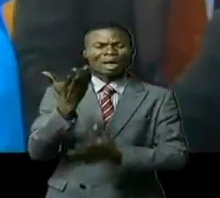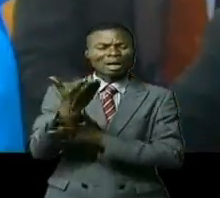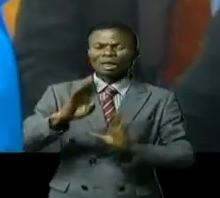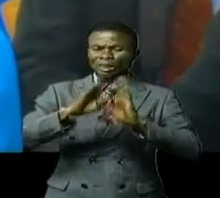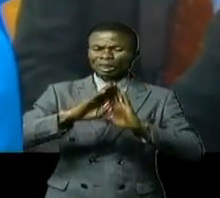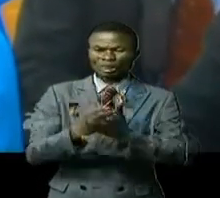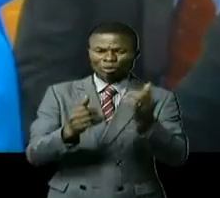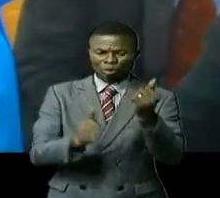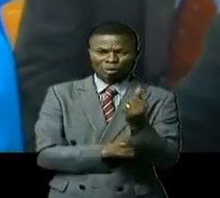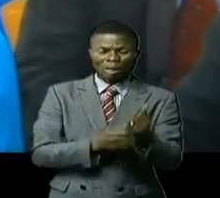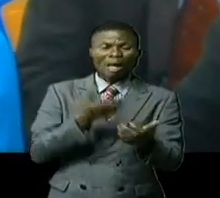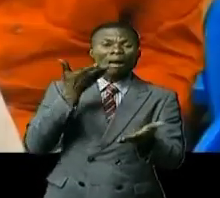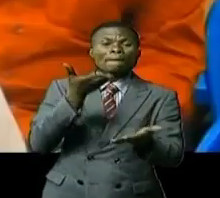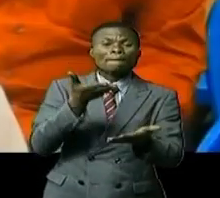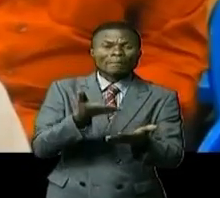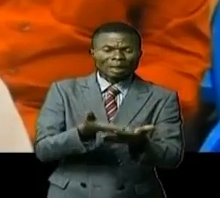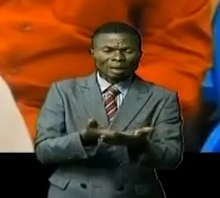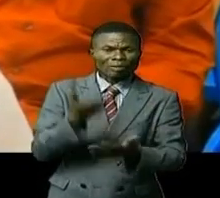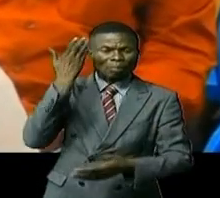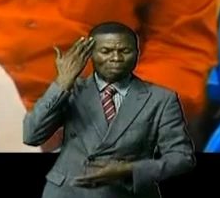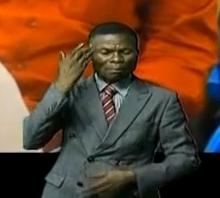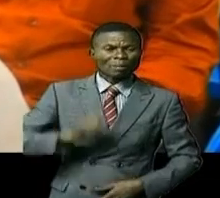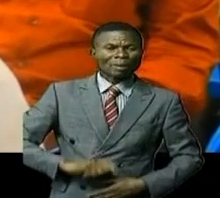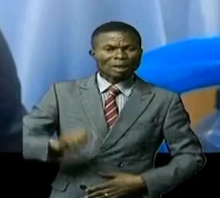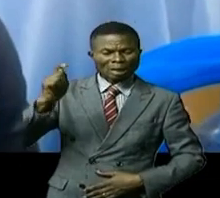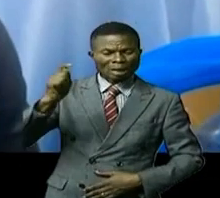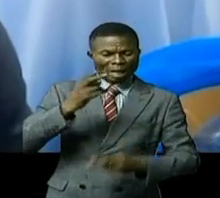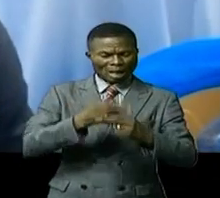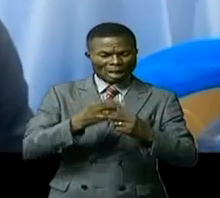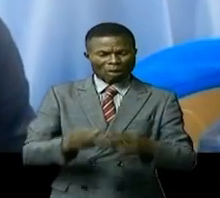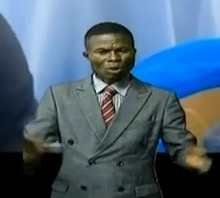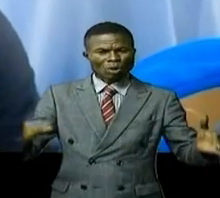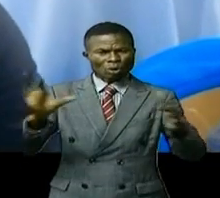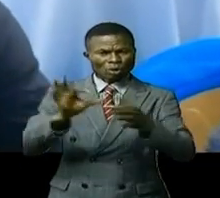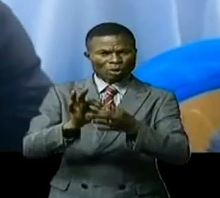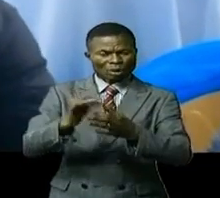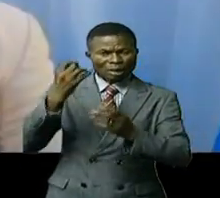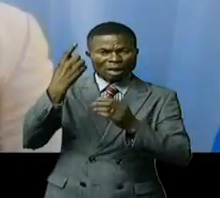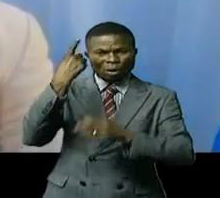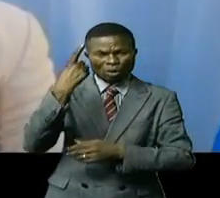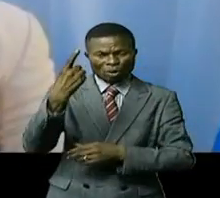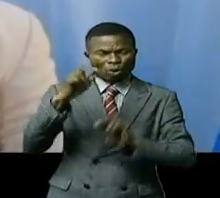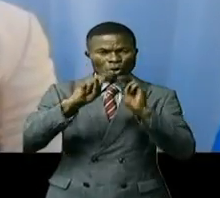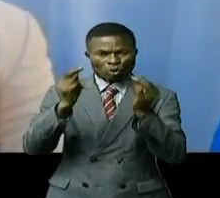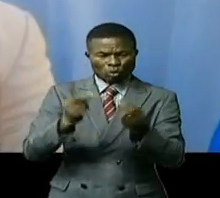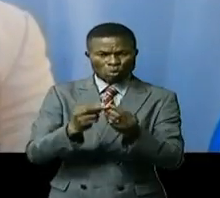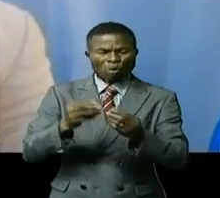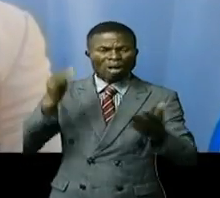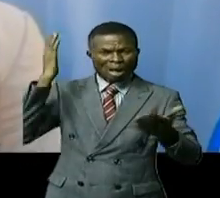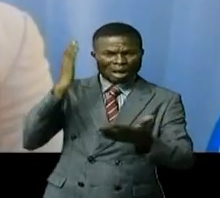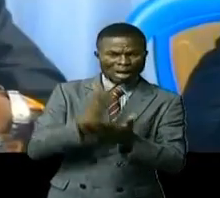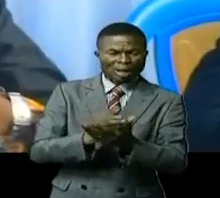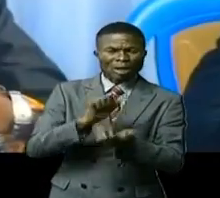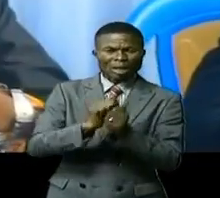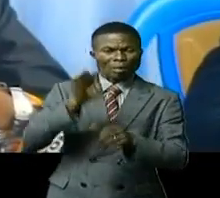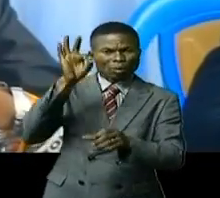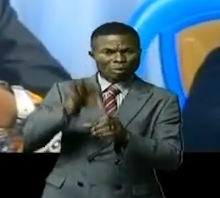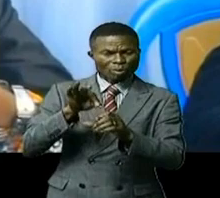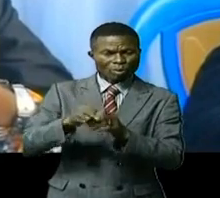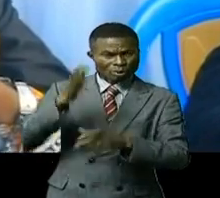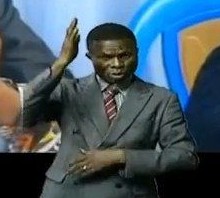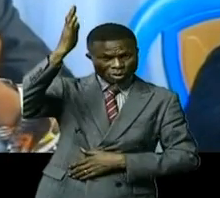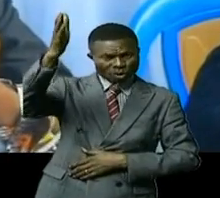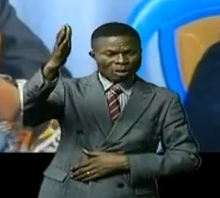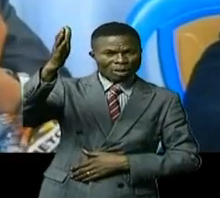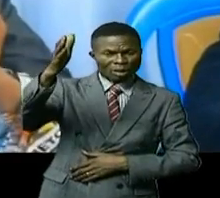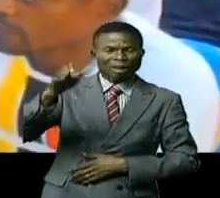les traces du sphinx délimité et de garder la cohésion et l'unité pour faire face aux enjeux politiques et électoraux